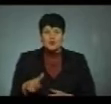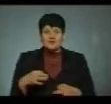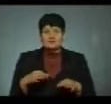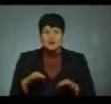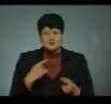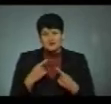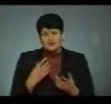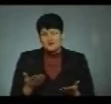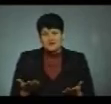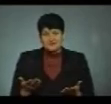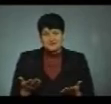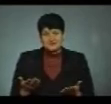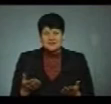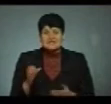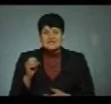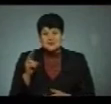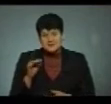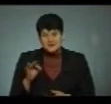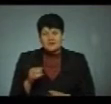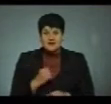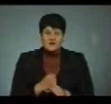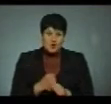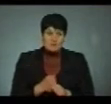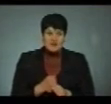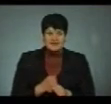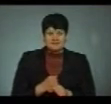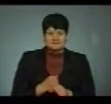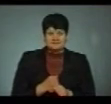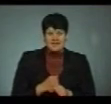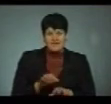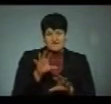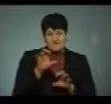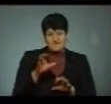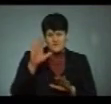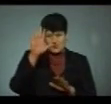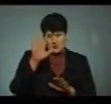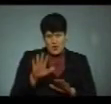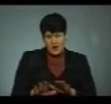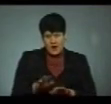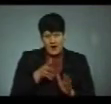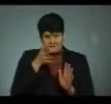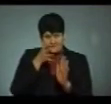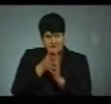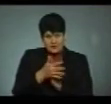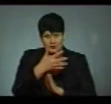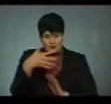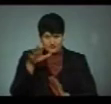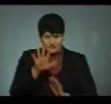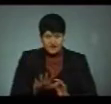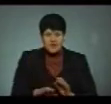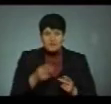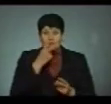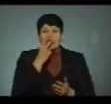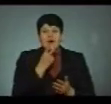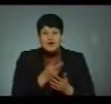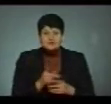не говорите. Тобто соціологи роблять такий зріз, як фотографію, і показують можновладцям,